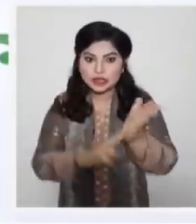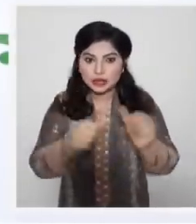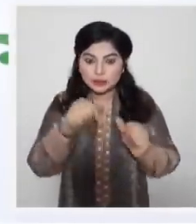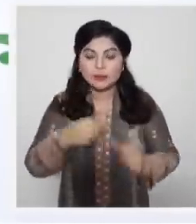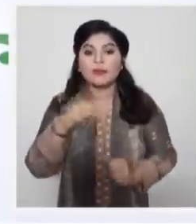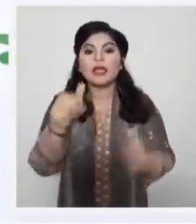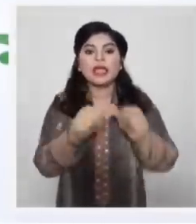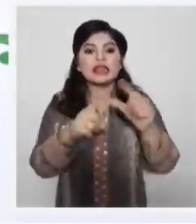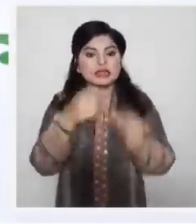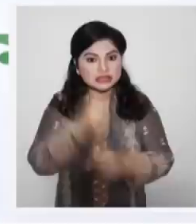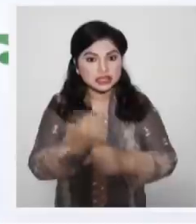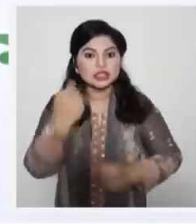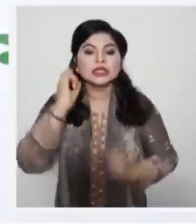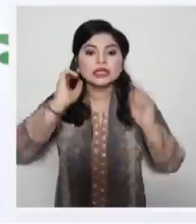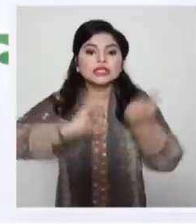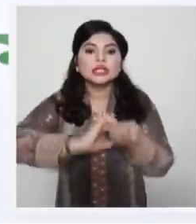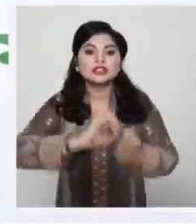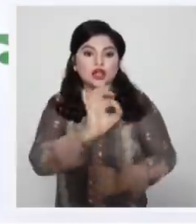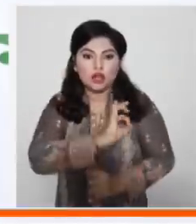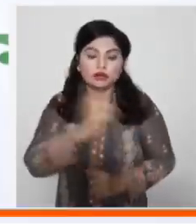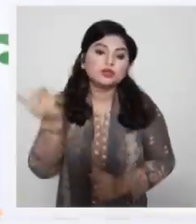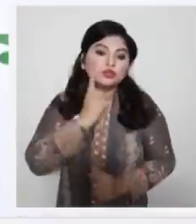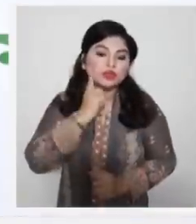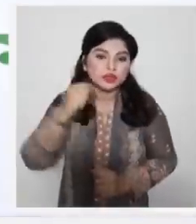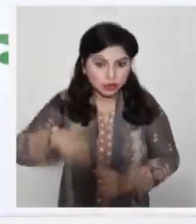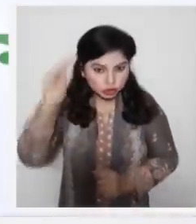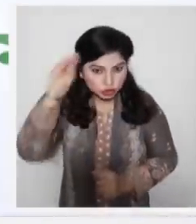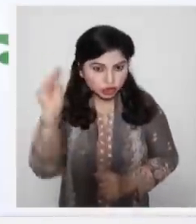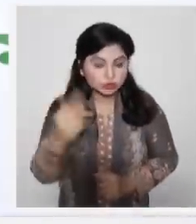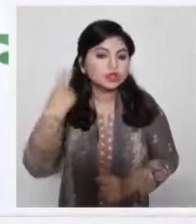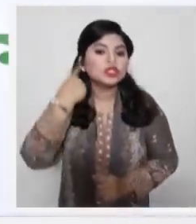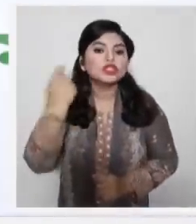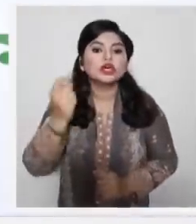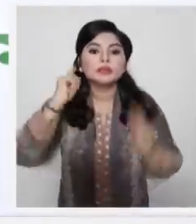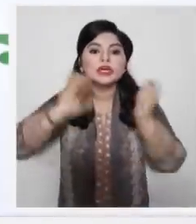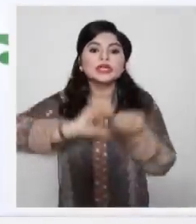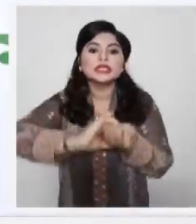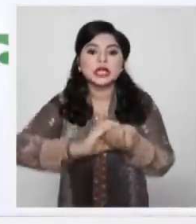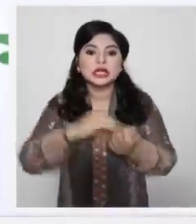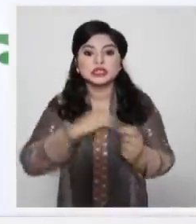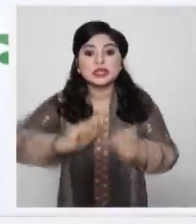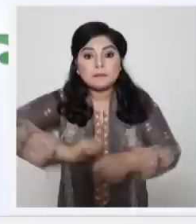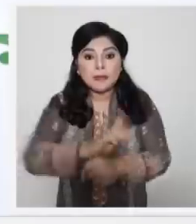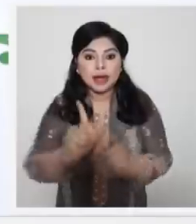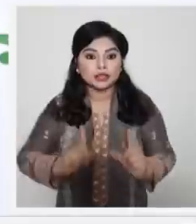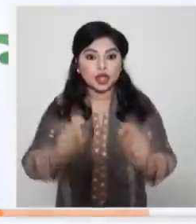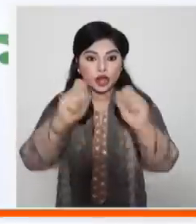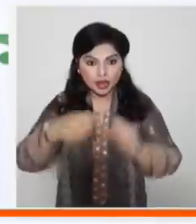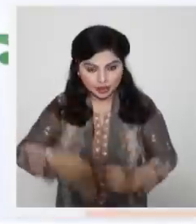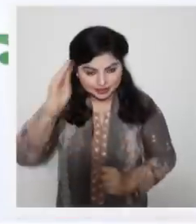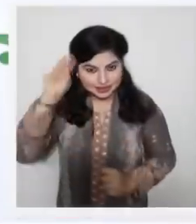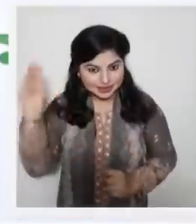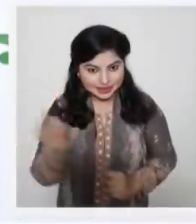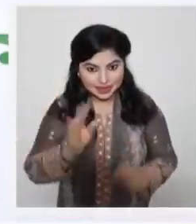আছেন, আসসালামু আলাইকুম। আমি অধ্যাপক ডাক্তার নাসিমা সুলতানা, অতিরিক্ত মহাপরিচালক প্রশাসন স্বাস্থ্য অধিদপ্তর। প্রতিদিনের